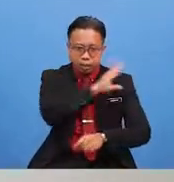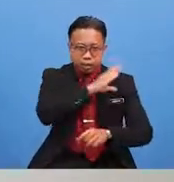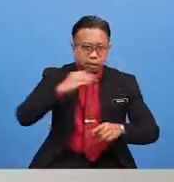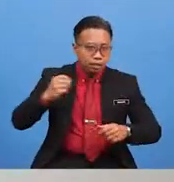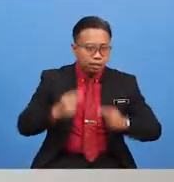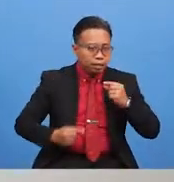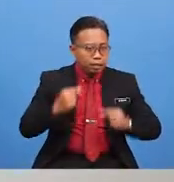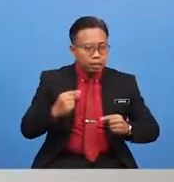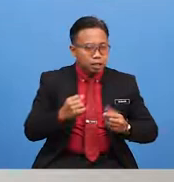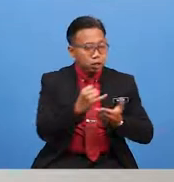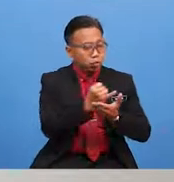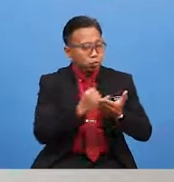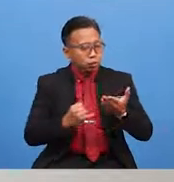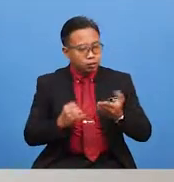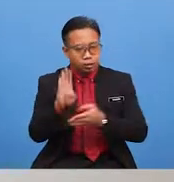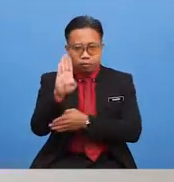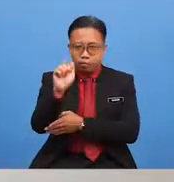barat, iaitu